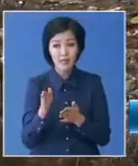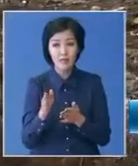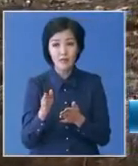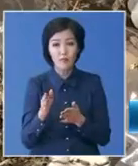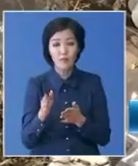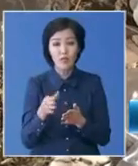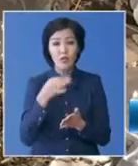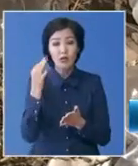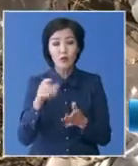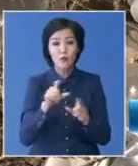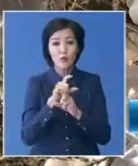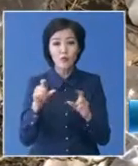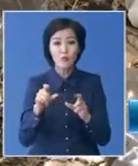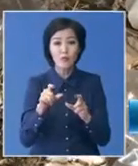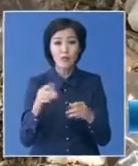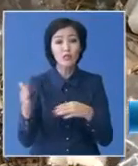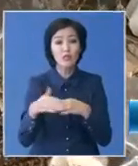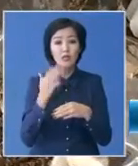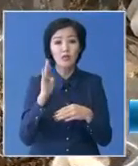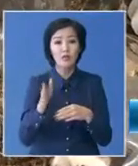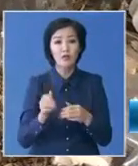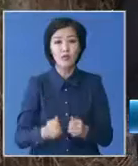құзырлы мекемелер тарапынан тиісті шаралар